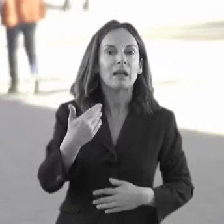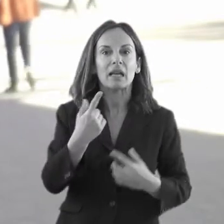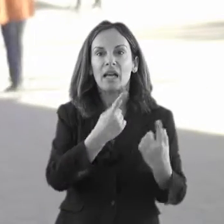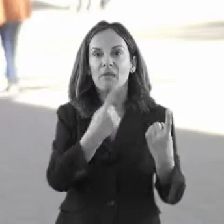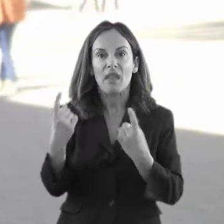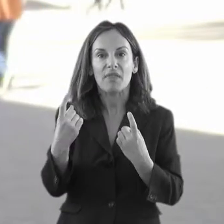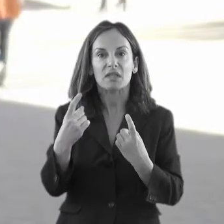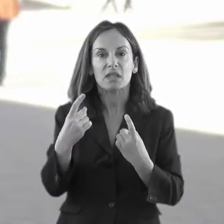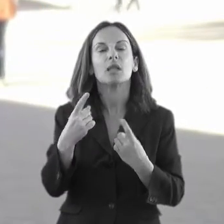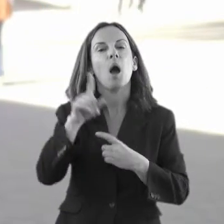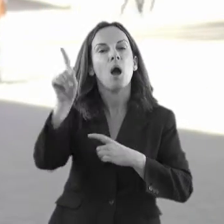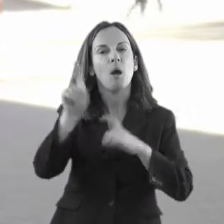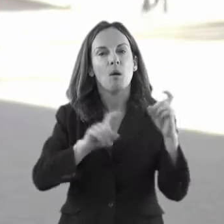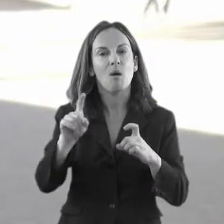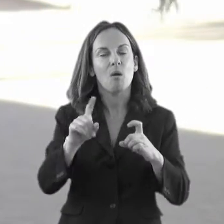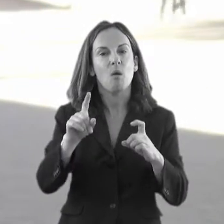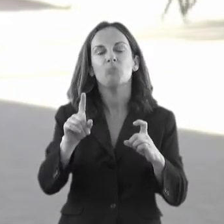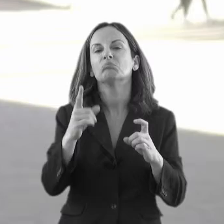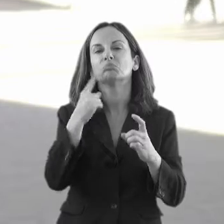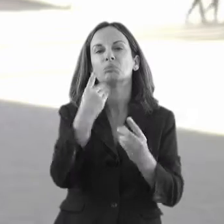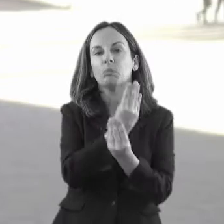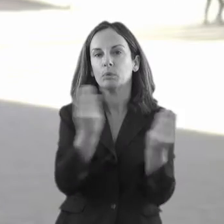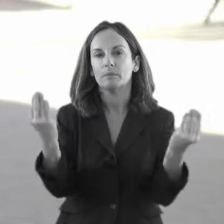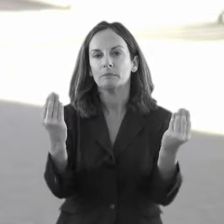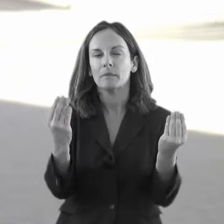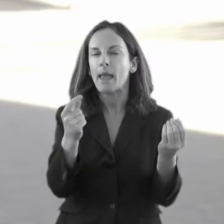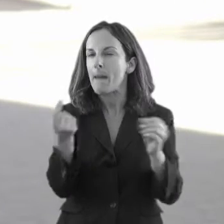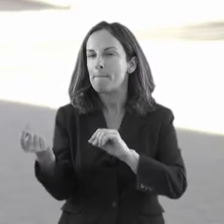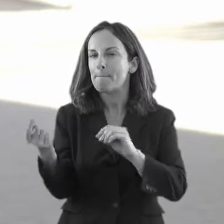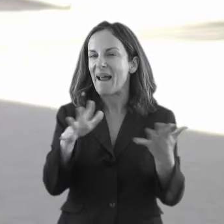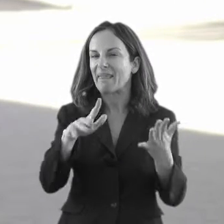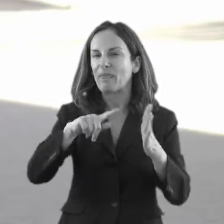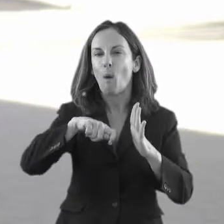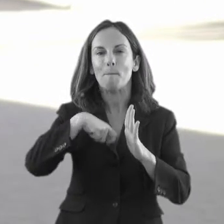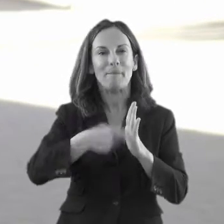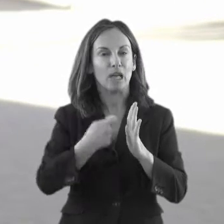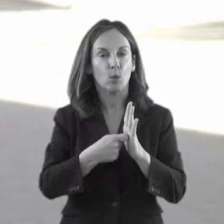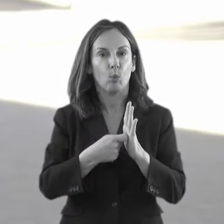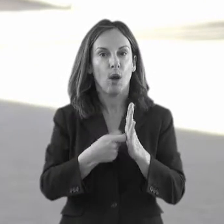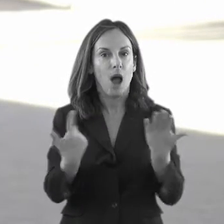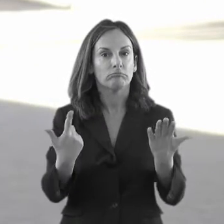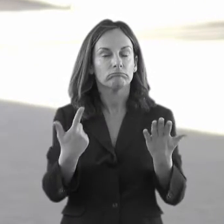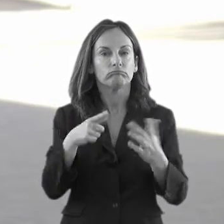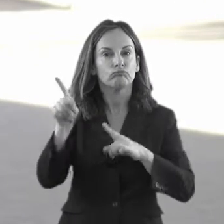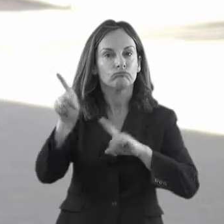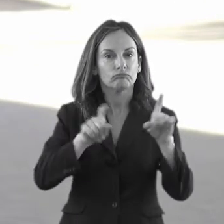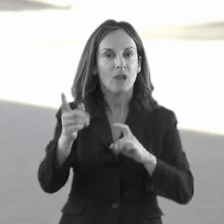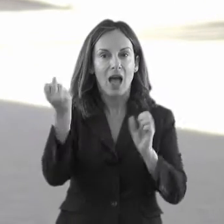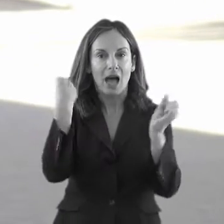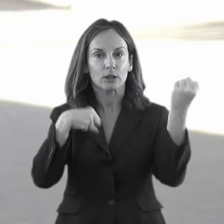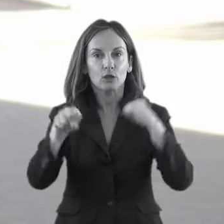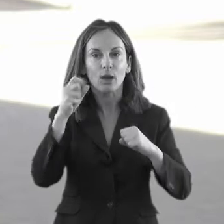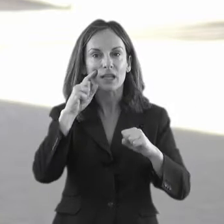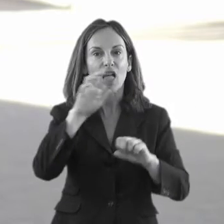utilitzar-lo temporalment per fer això. Jo de vegades dic que és com una pel·lícula. Tu busques els actors, el decorat,